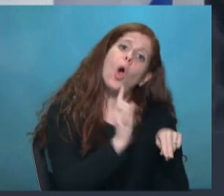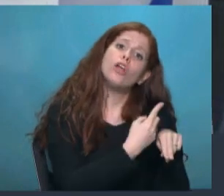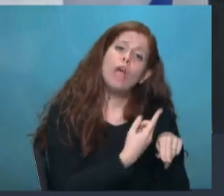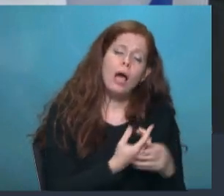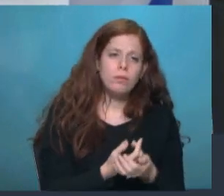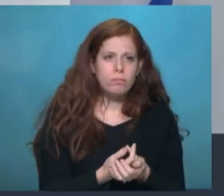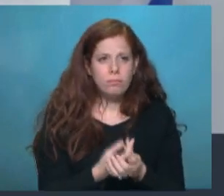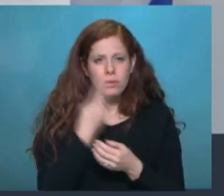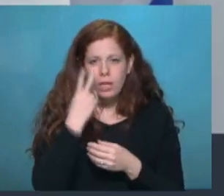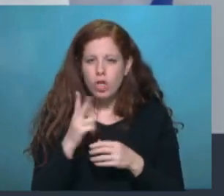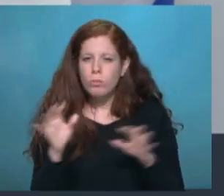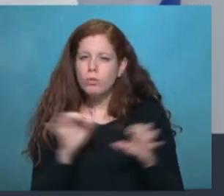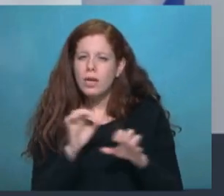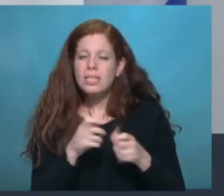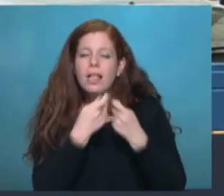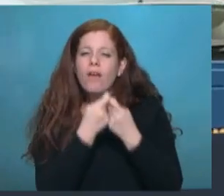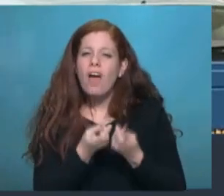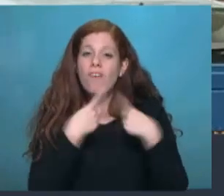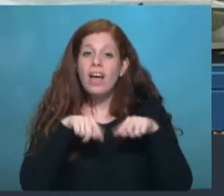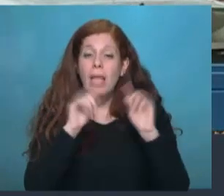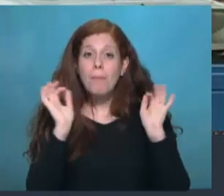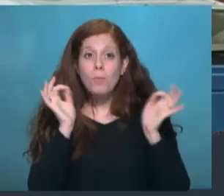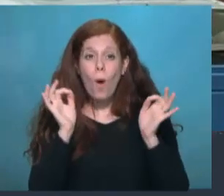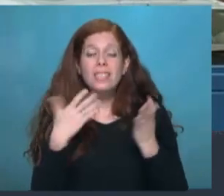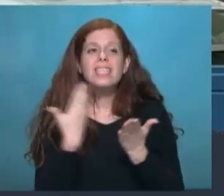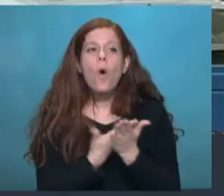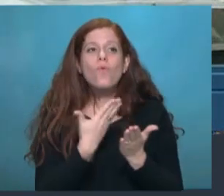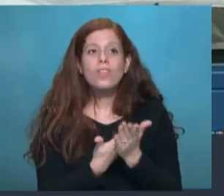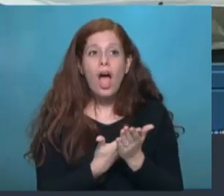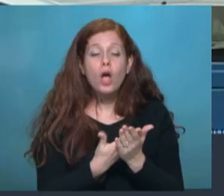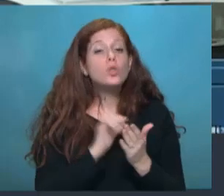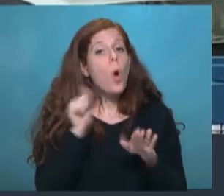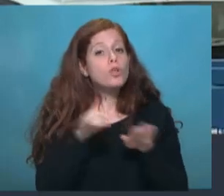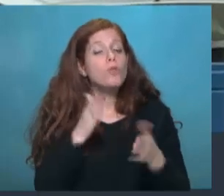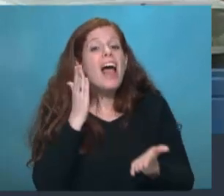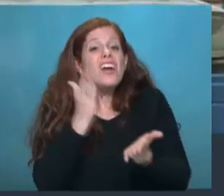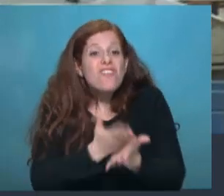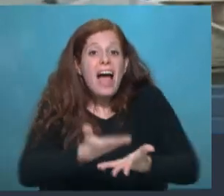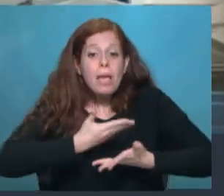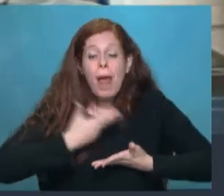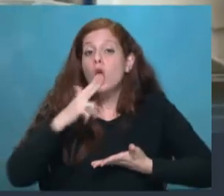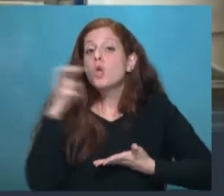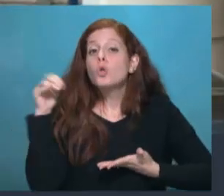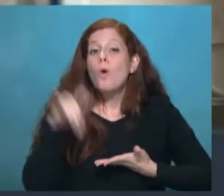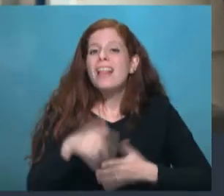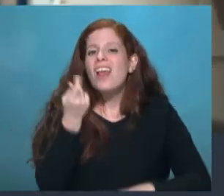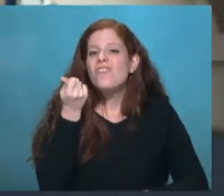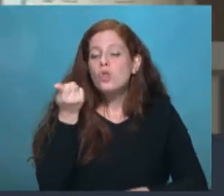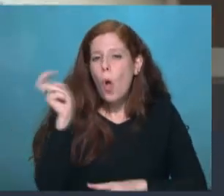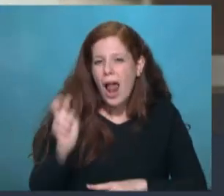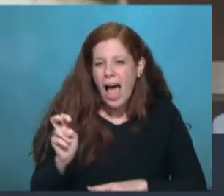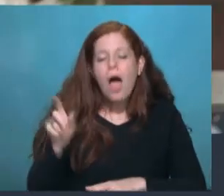שמה שמרגיז את חברי הוועדה במיוחד הוא העובדה שראש הממשלה כבר קיבל כ$300,000 מבן הדוד